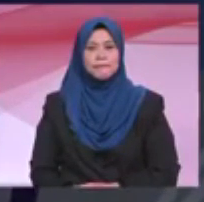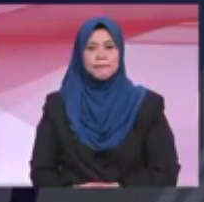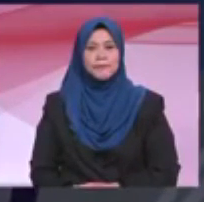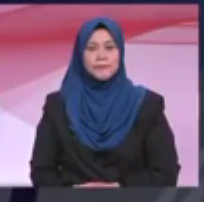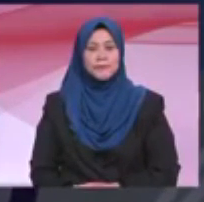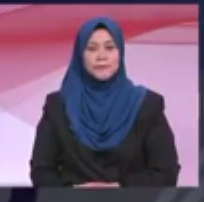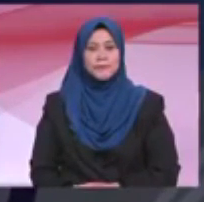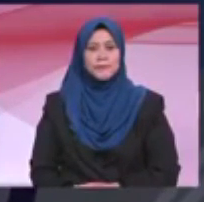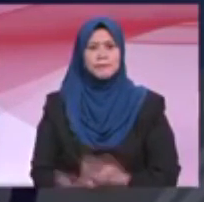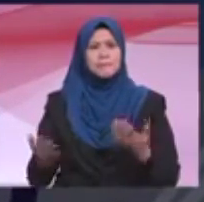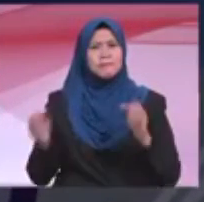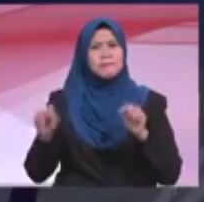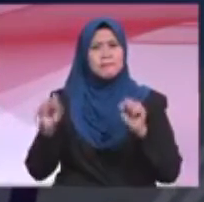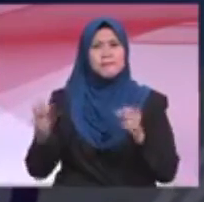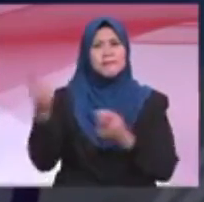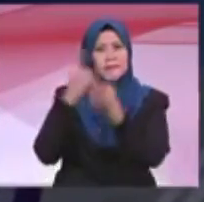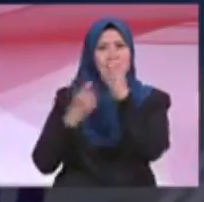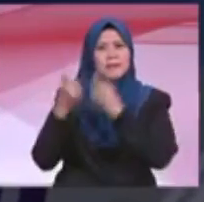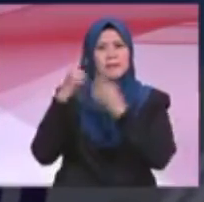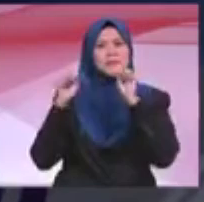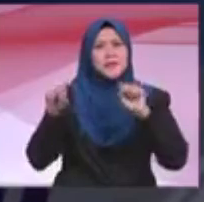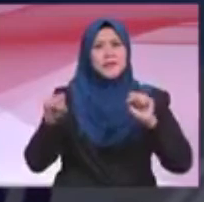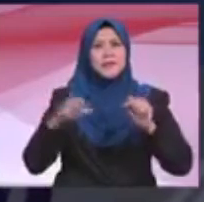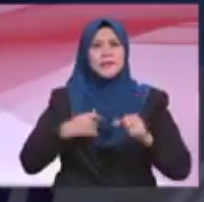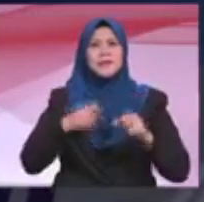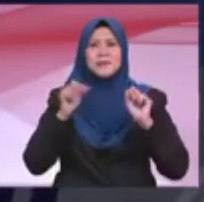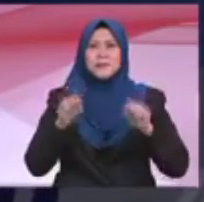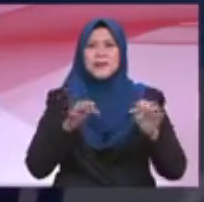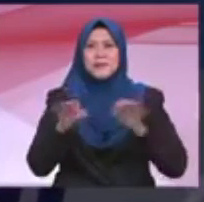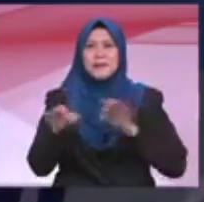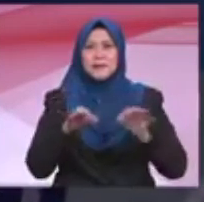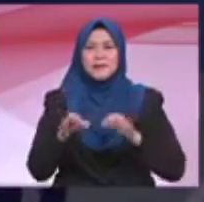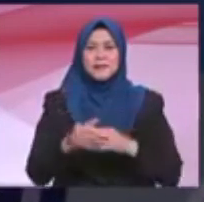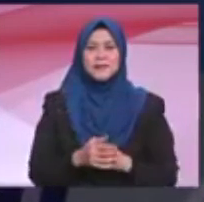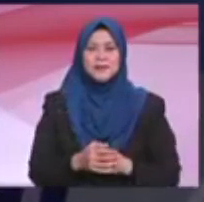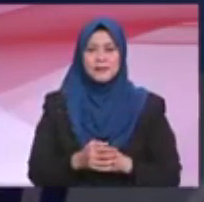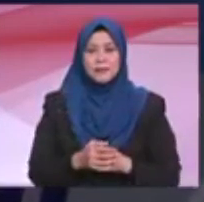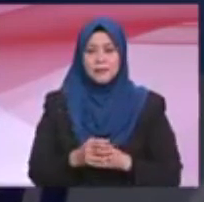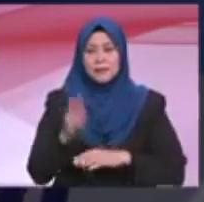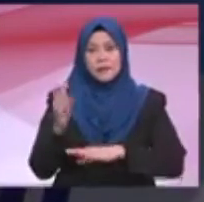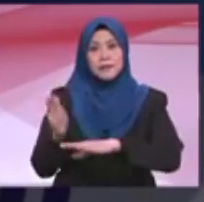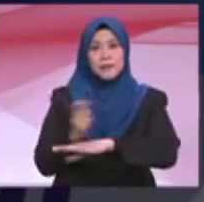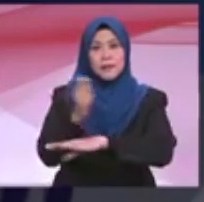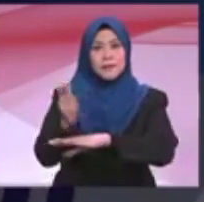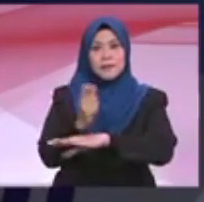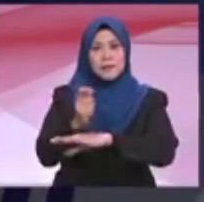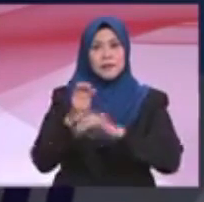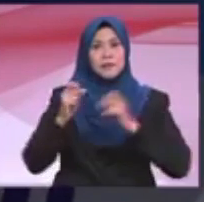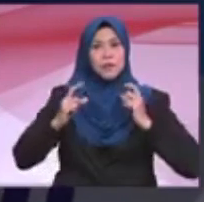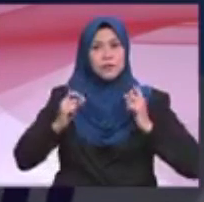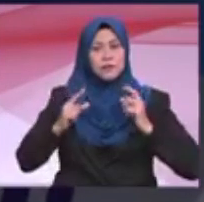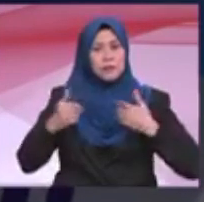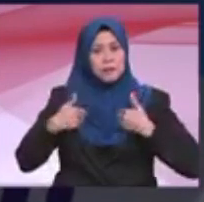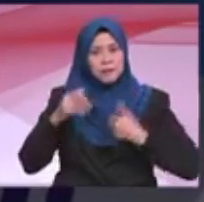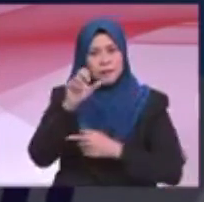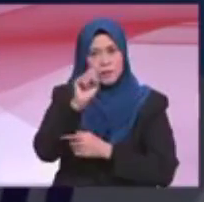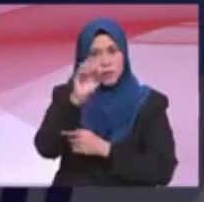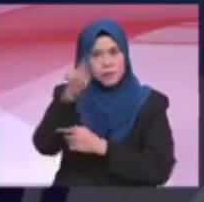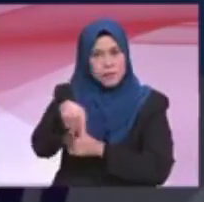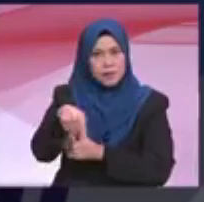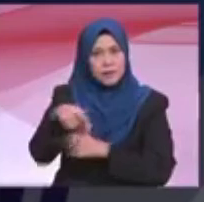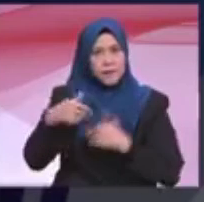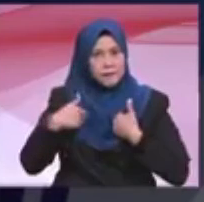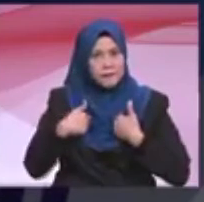Okey. Tak mungkin. Tanya. At least I can explain. Okey, mengenai dengan tadika swasta, ada tak SOP-SOP dikenakan kepada